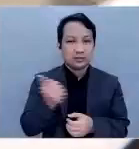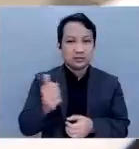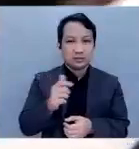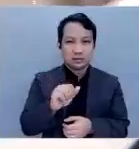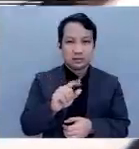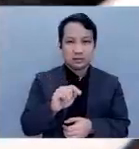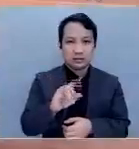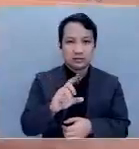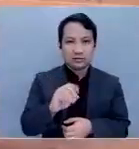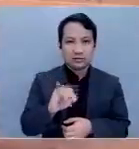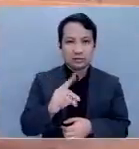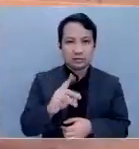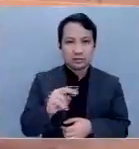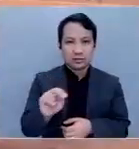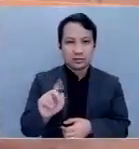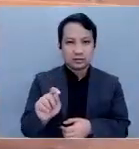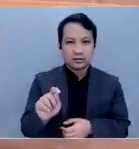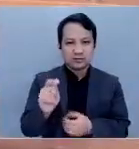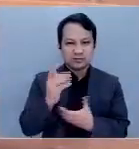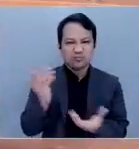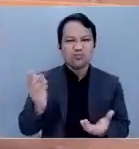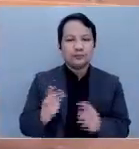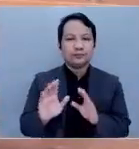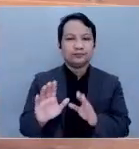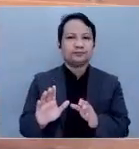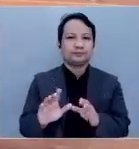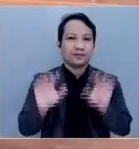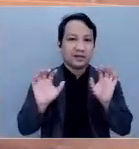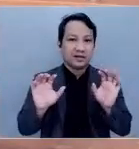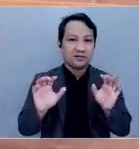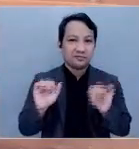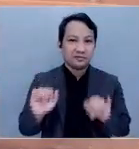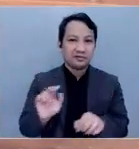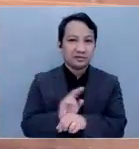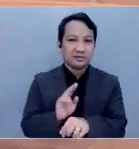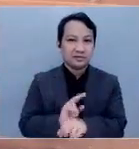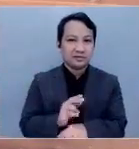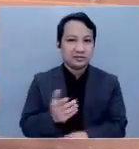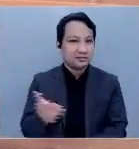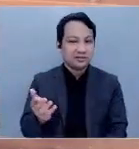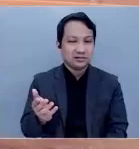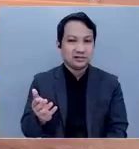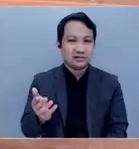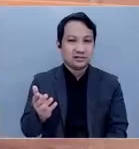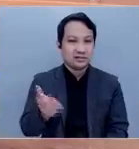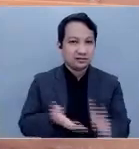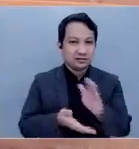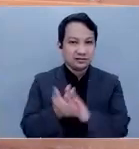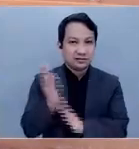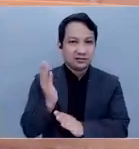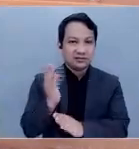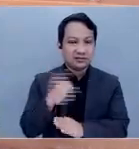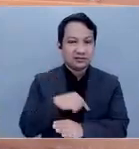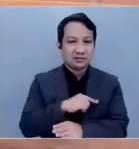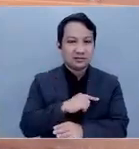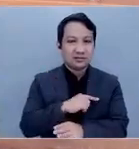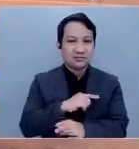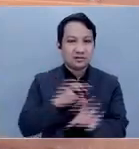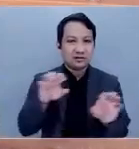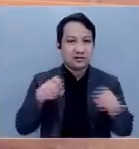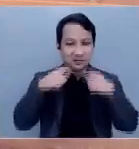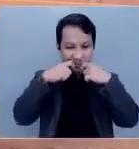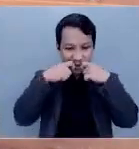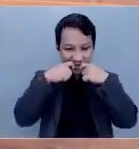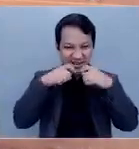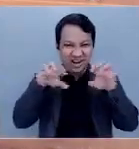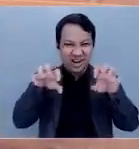At ngayong Halloween, ba? Yung bawang na yan, pwede mo magamit para, lumayo yung mga vampires dyan. Iba pang mga aswang-aswang,